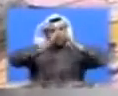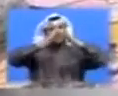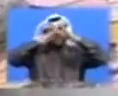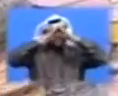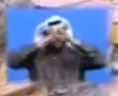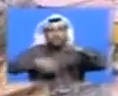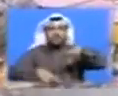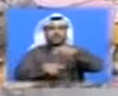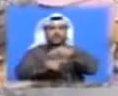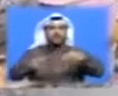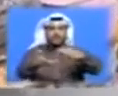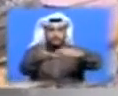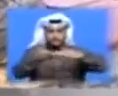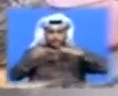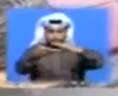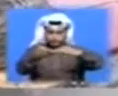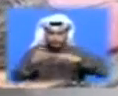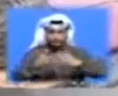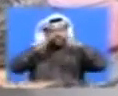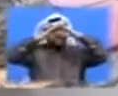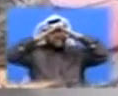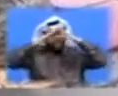طبعا على دعمهم لمثل هذه